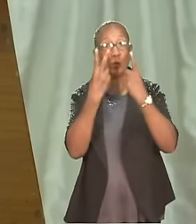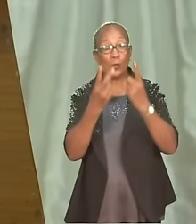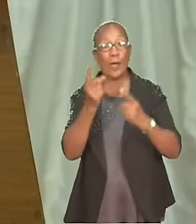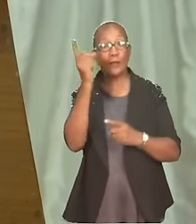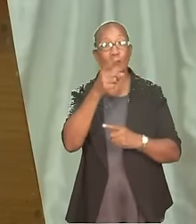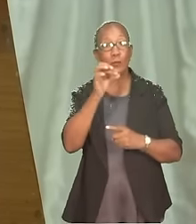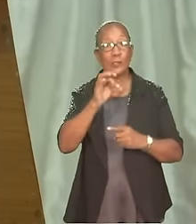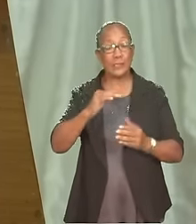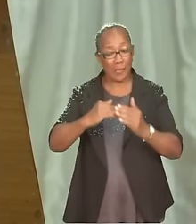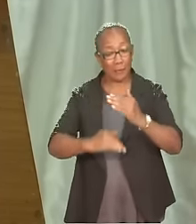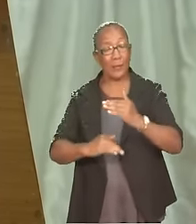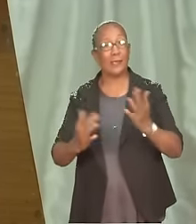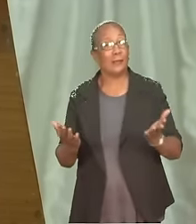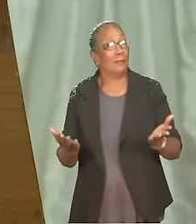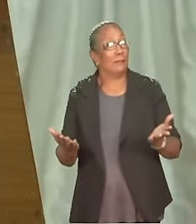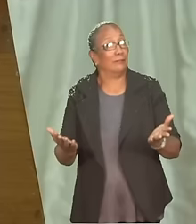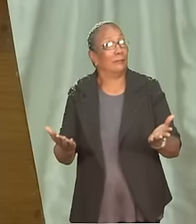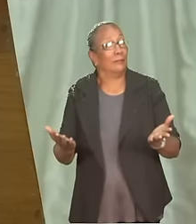12%.